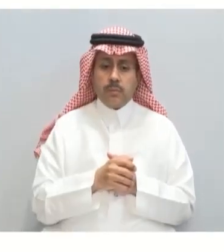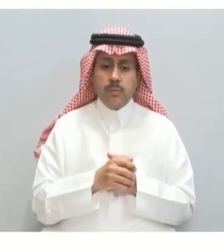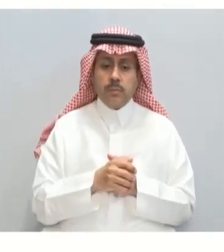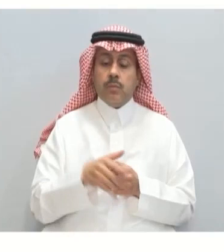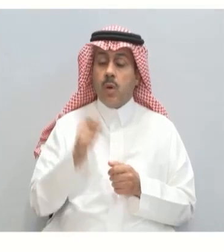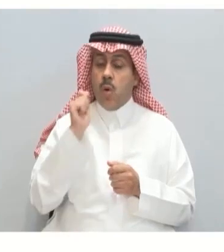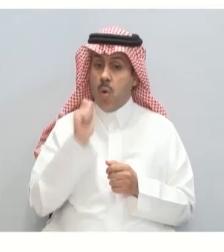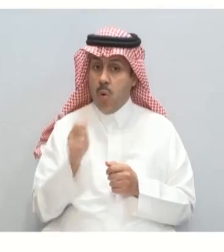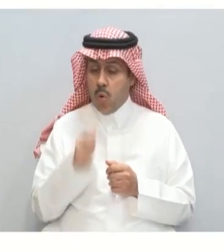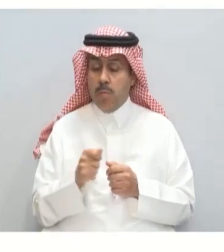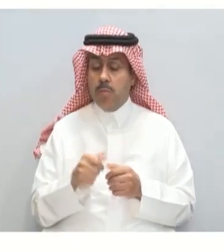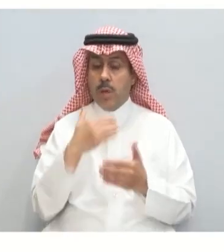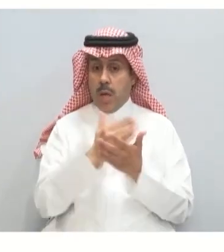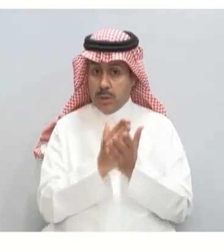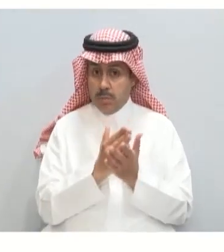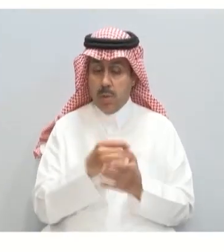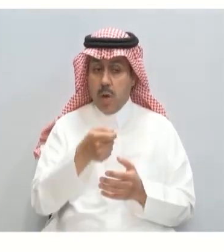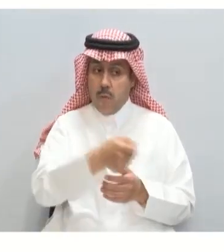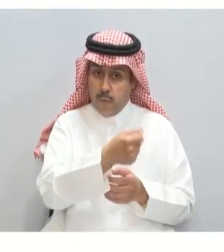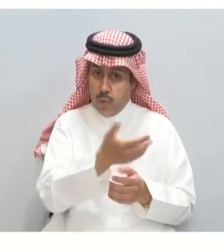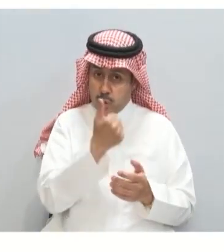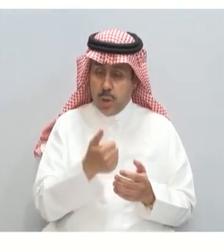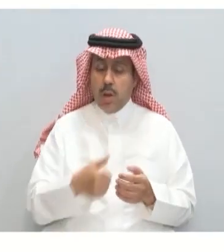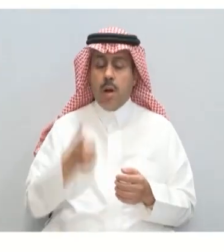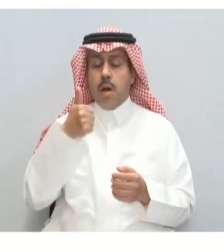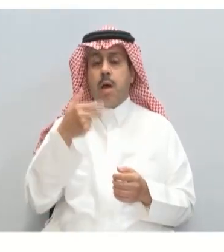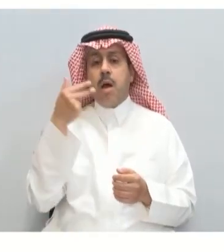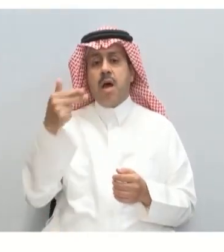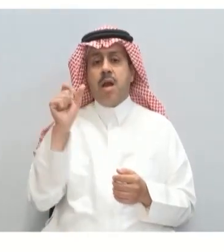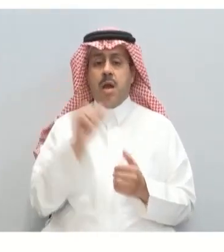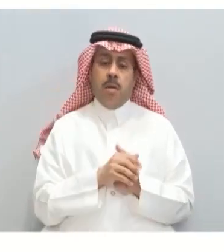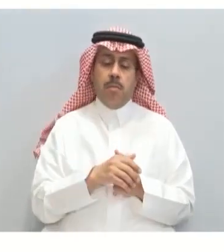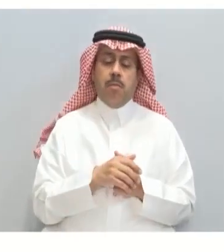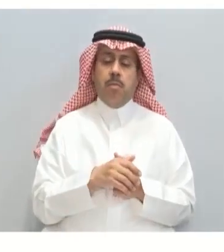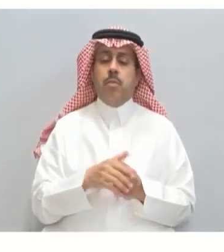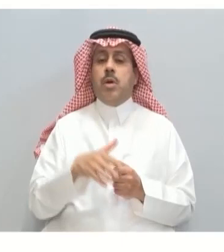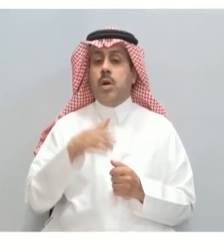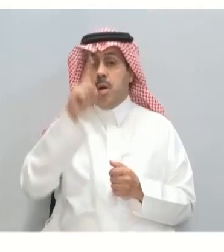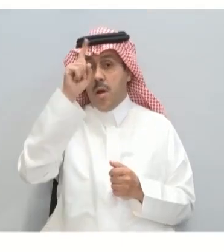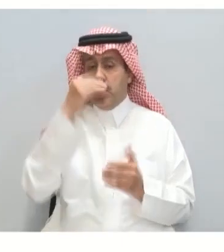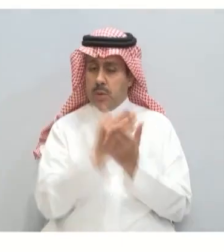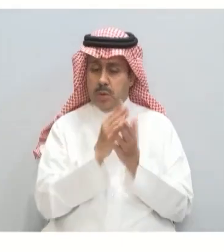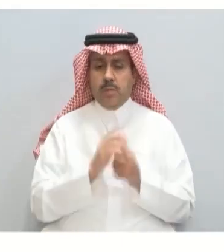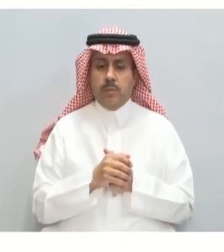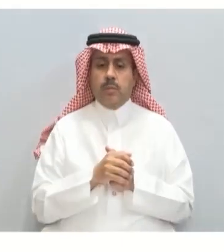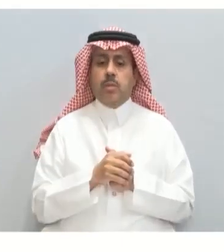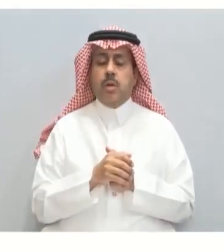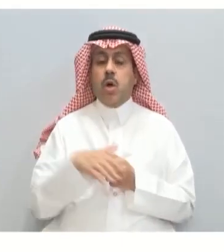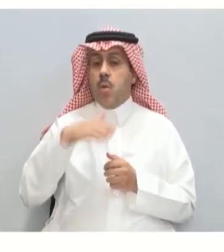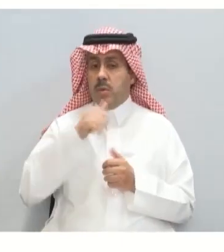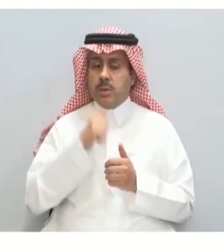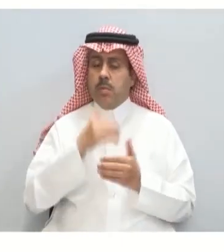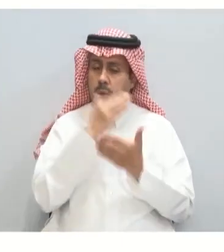حكمها لله يقسمها بينكم والرسول بامر الله تعالى ياتمر ويقسم هذه